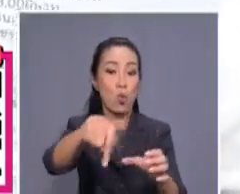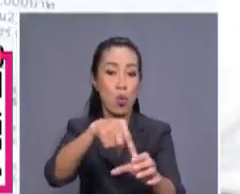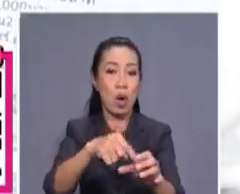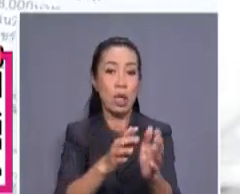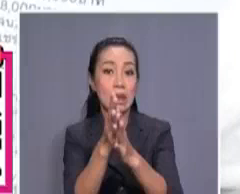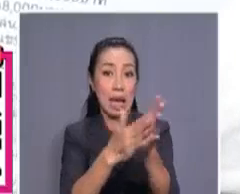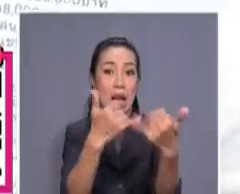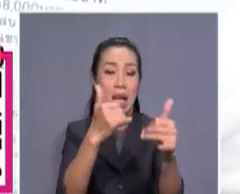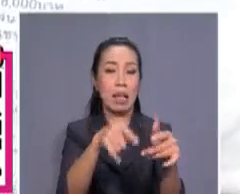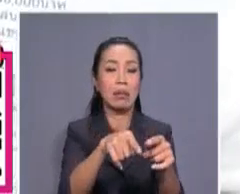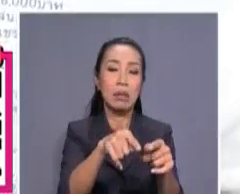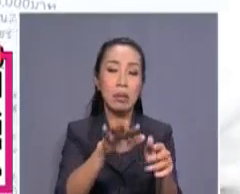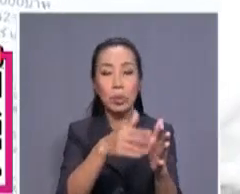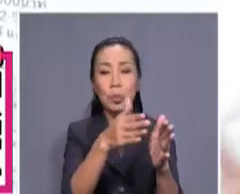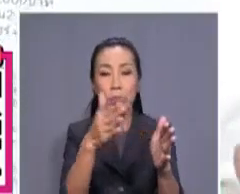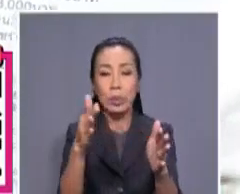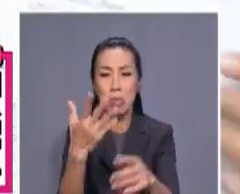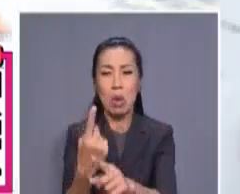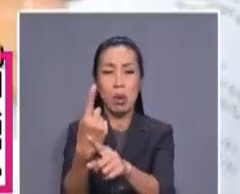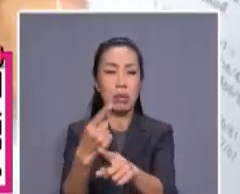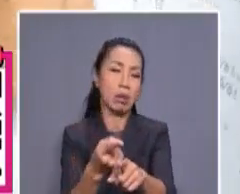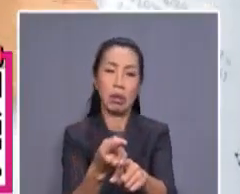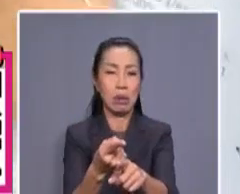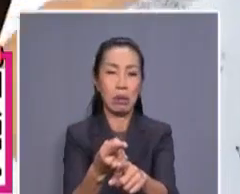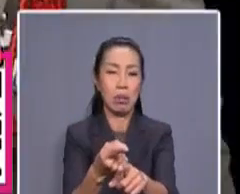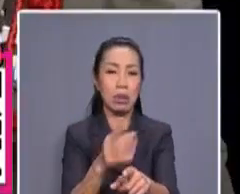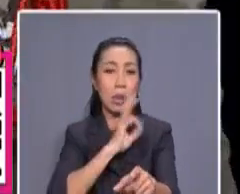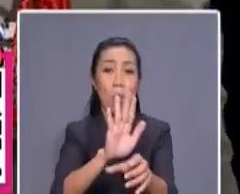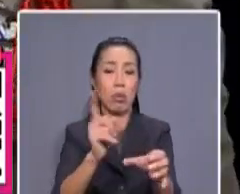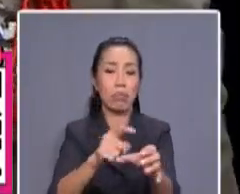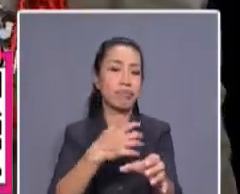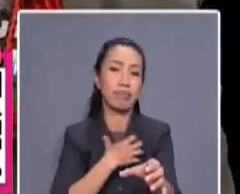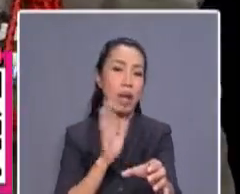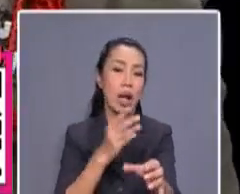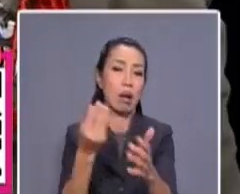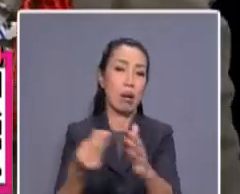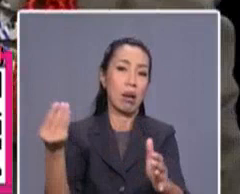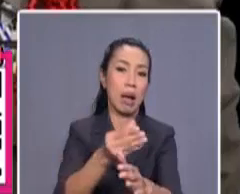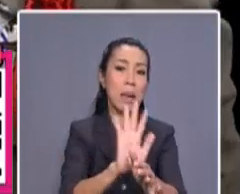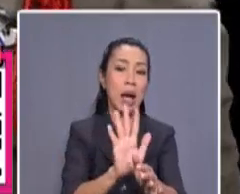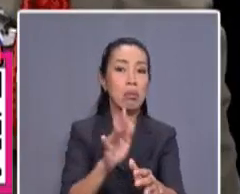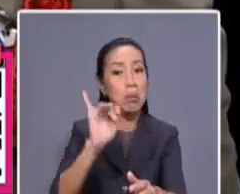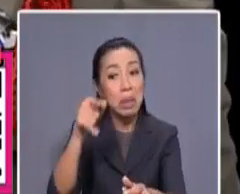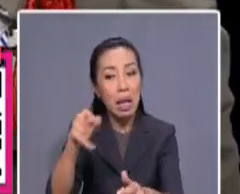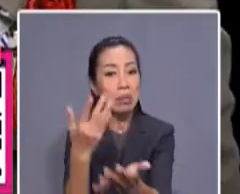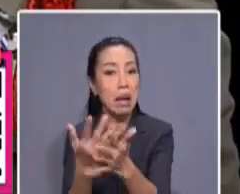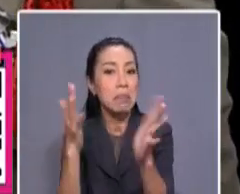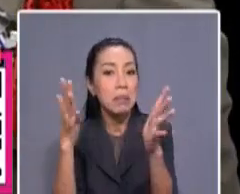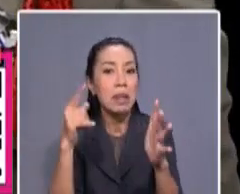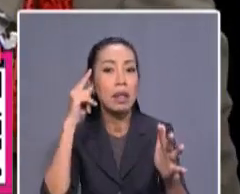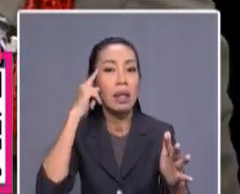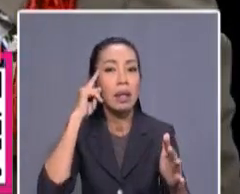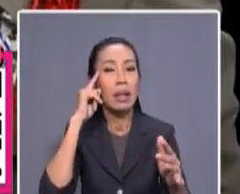ไม่ส่งต่อแล้วส่งมาระยะหนึ่งแล้วแต่ไม่ส่งต่อก็ถือว่าหลุดไปหล ุดแล้วอาจจะไม่มีเงินส่ง ไม่ไหว